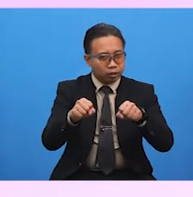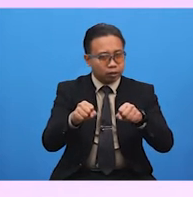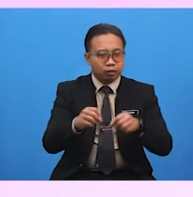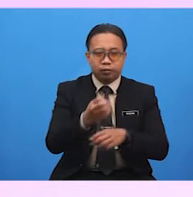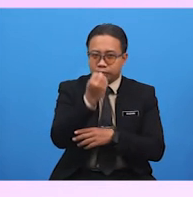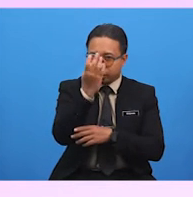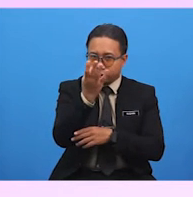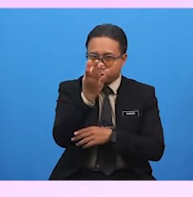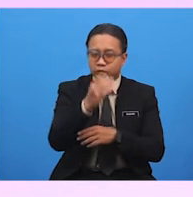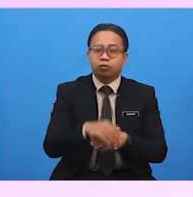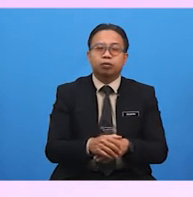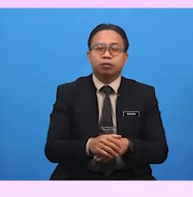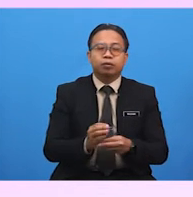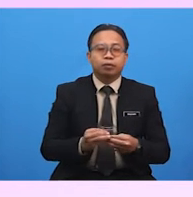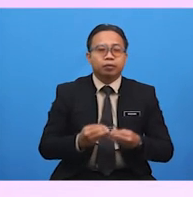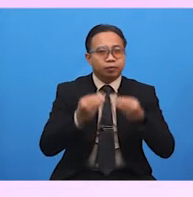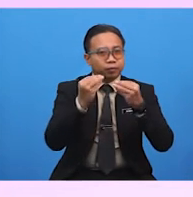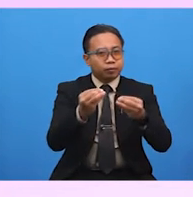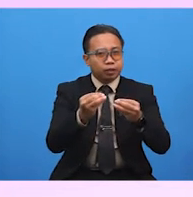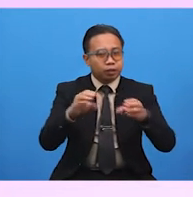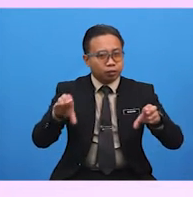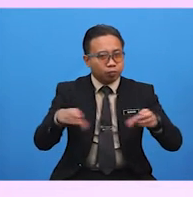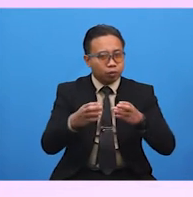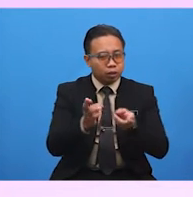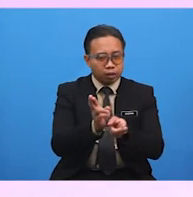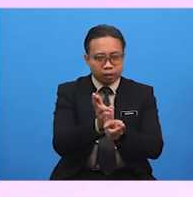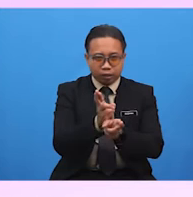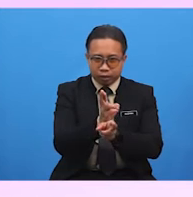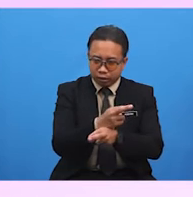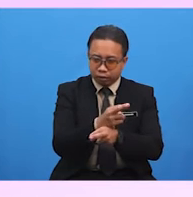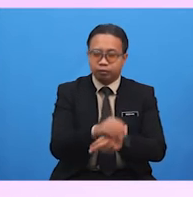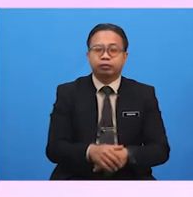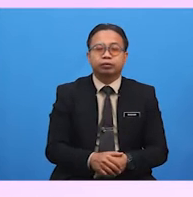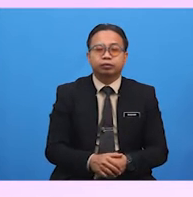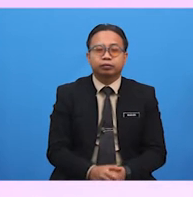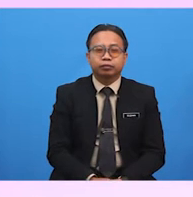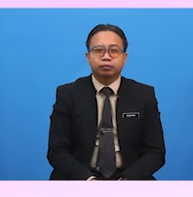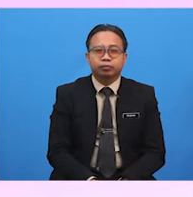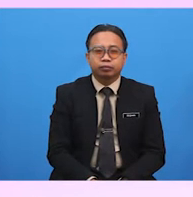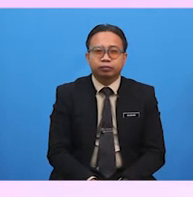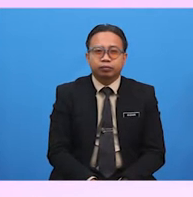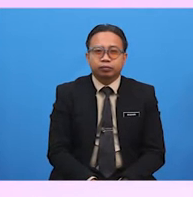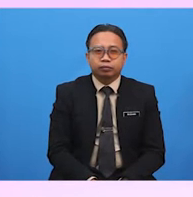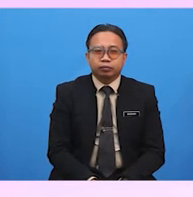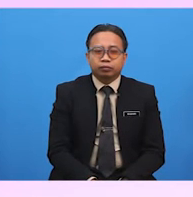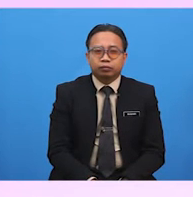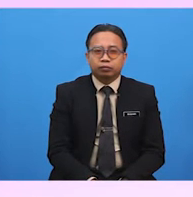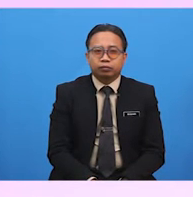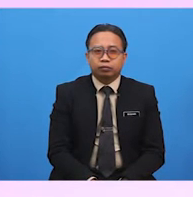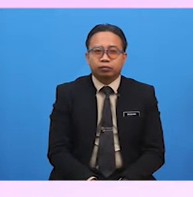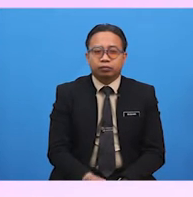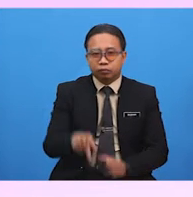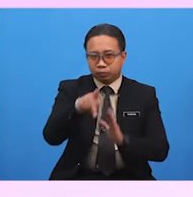lukisan ilustrasi bagi penghasilan rekaan penerbitan dan industri. Ilustrasi